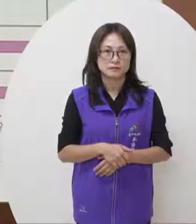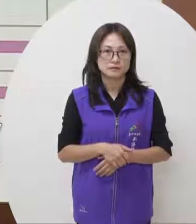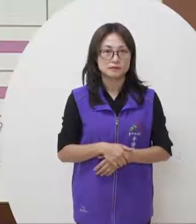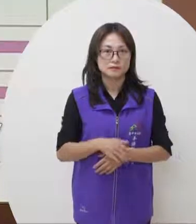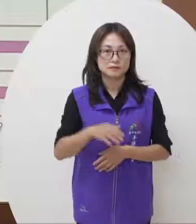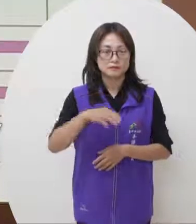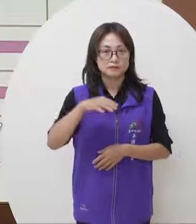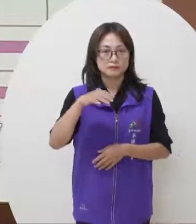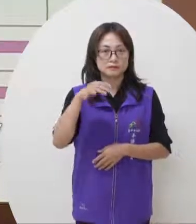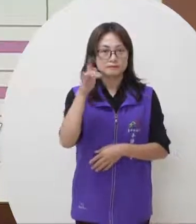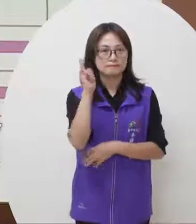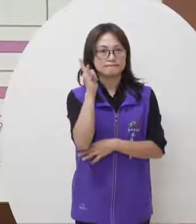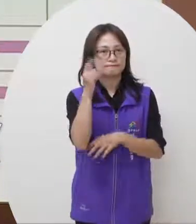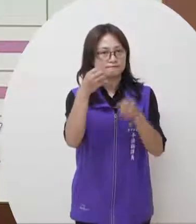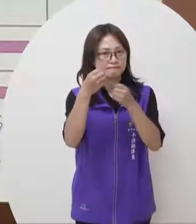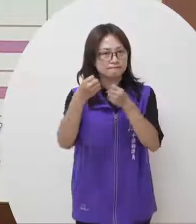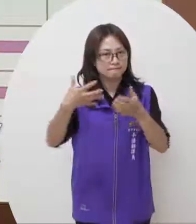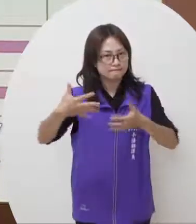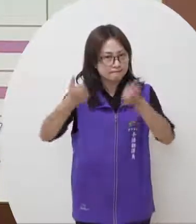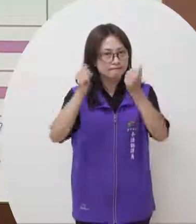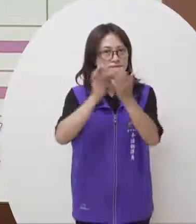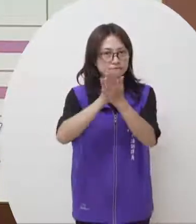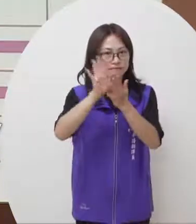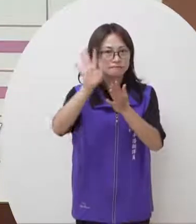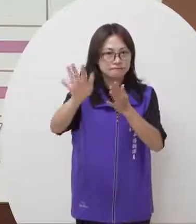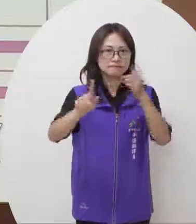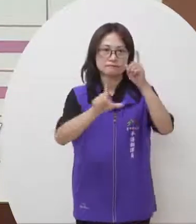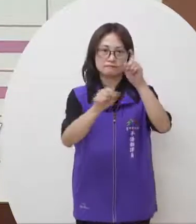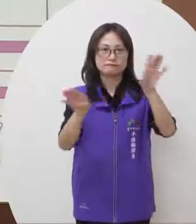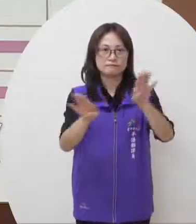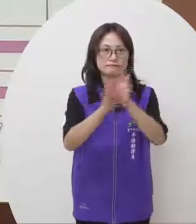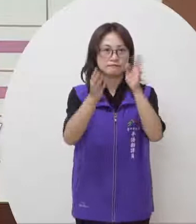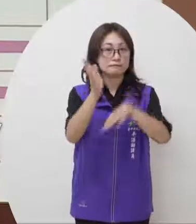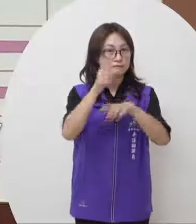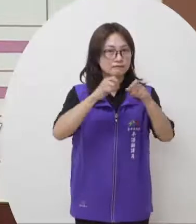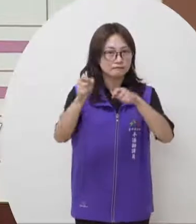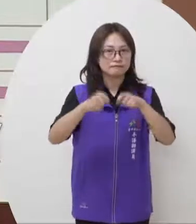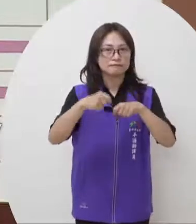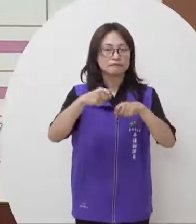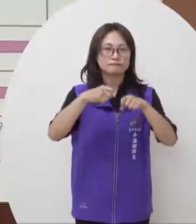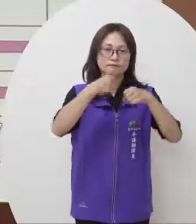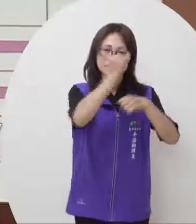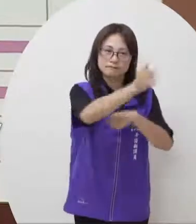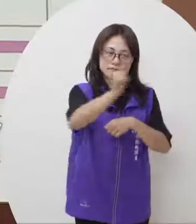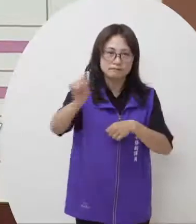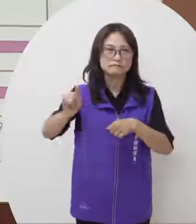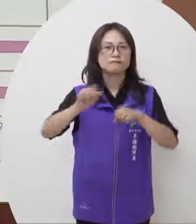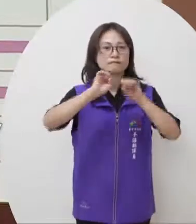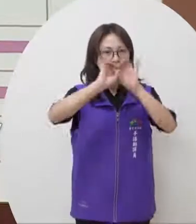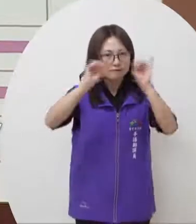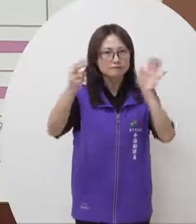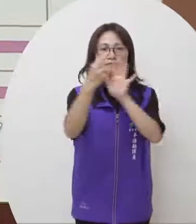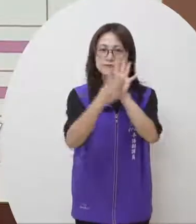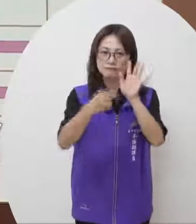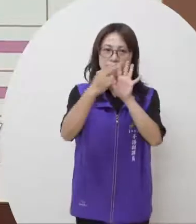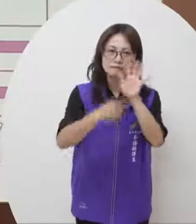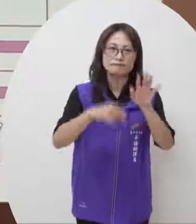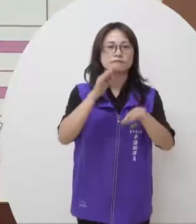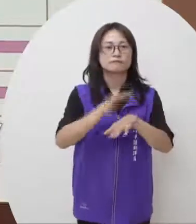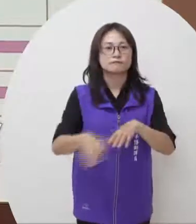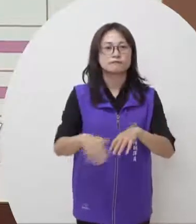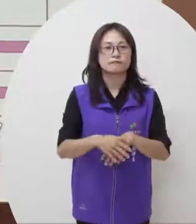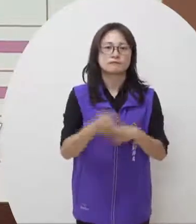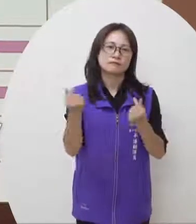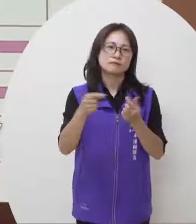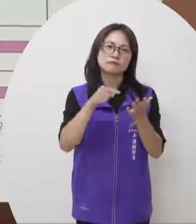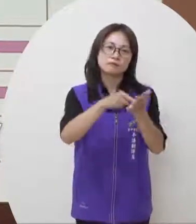下个月开始我们就会再做政策宣导，以及到各个区块去做说明，因为这涉及到我们有很多的绑卡区域，那